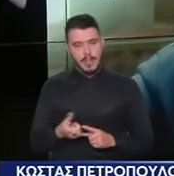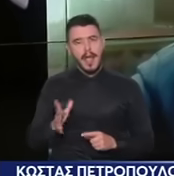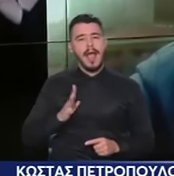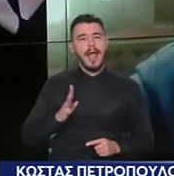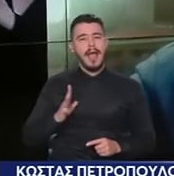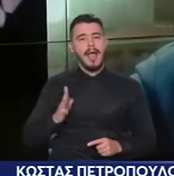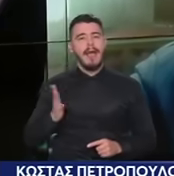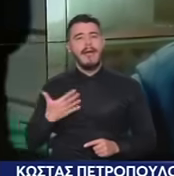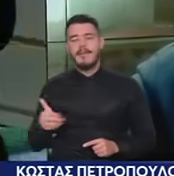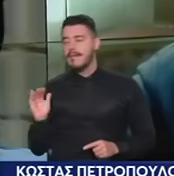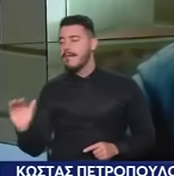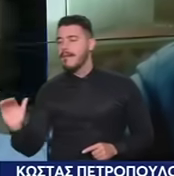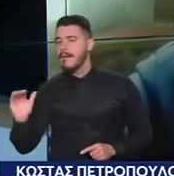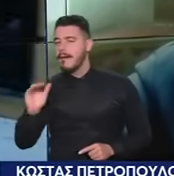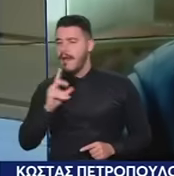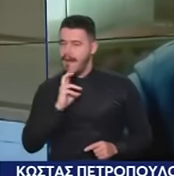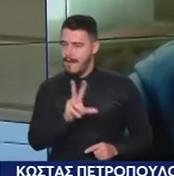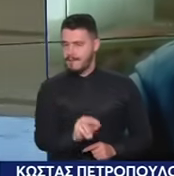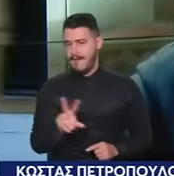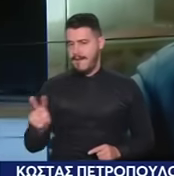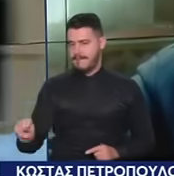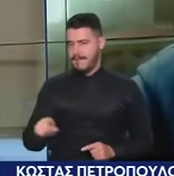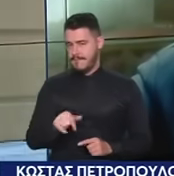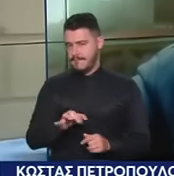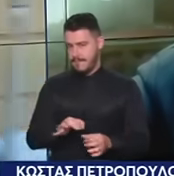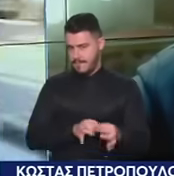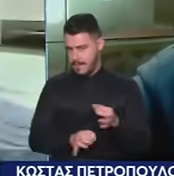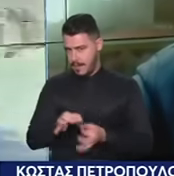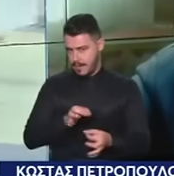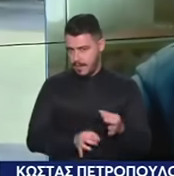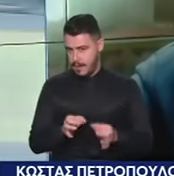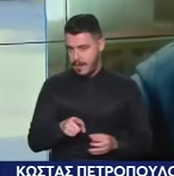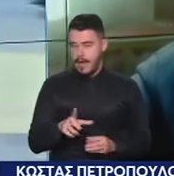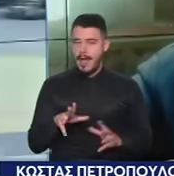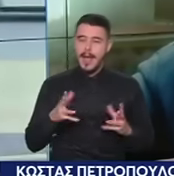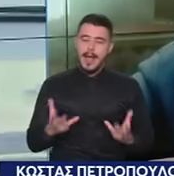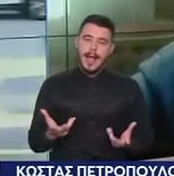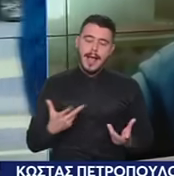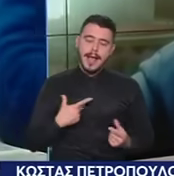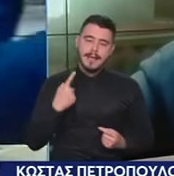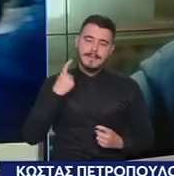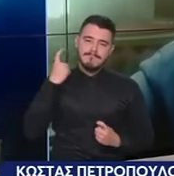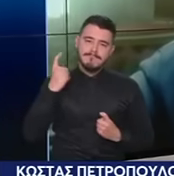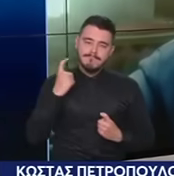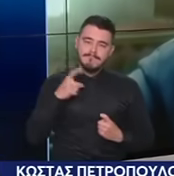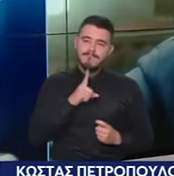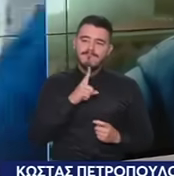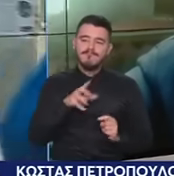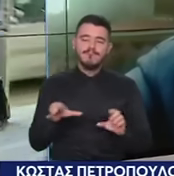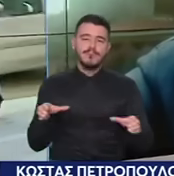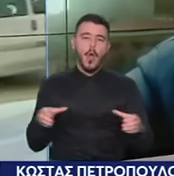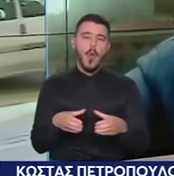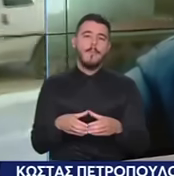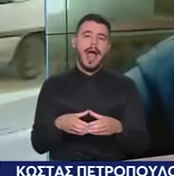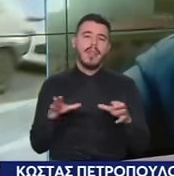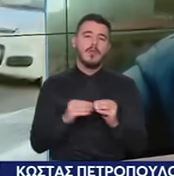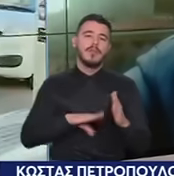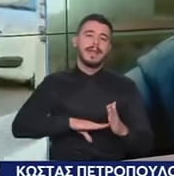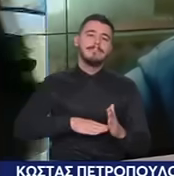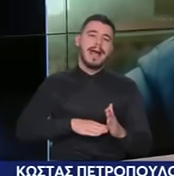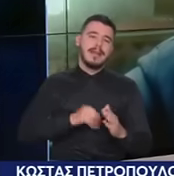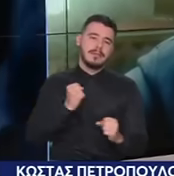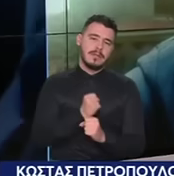που δυσκολευόμαστε όλοι να καταλάβουμε είναι πως σε μια μικρή ομάδα ανθρώπων, όπως είναι οι εργαζόμενοι ενός νοσοκομείου,